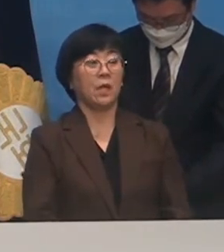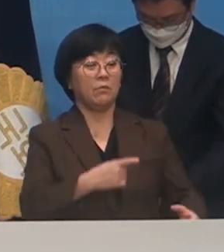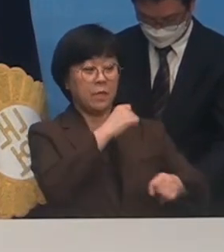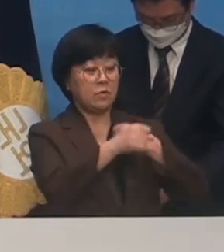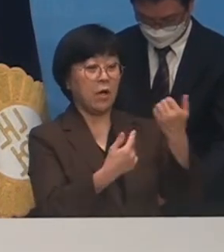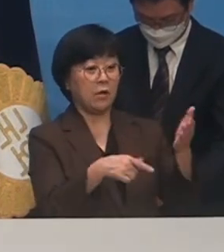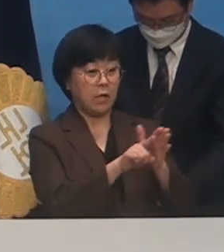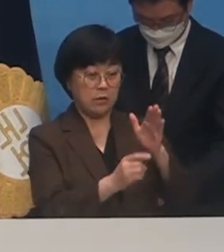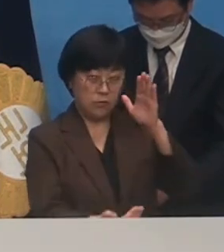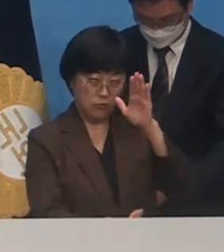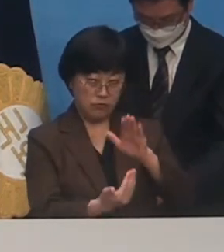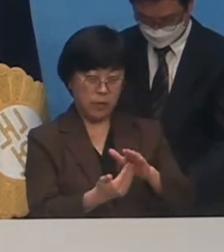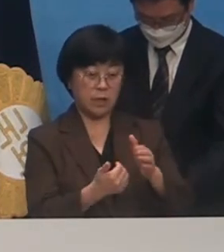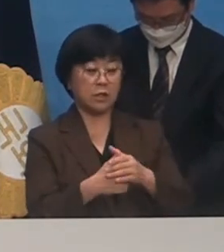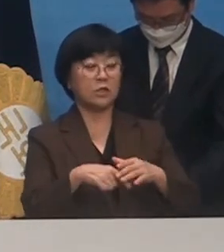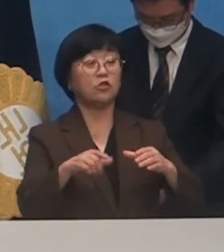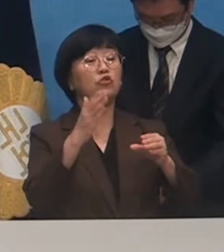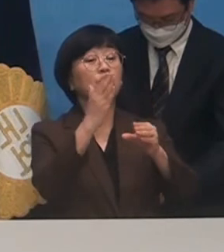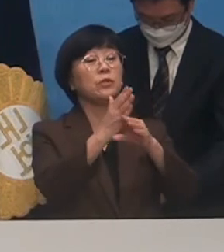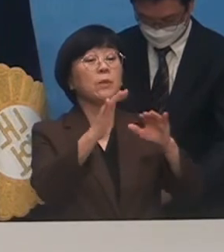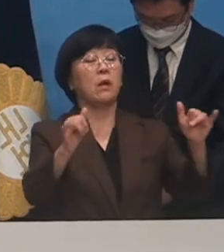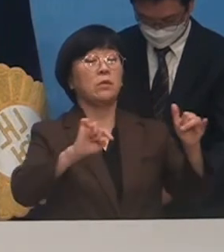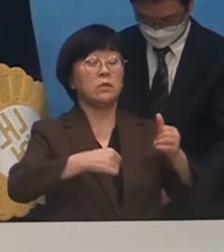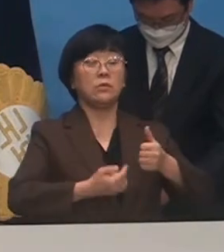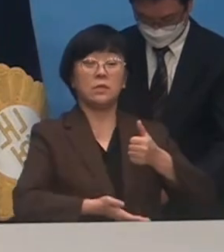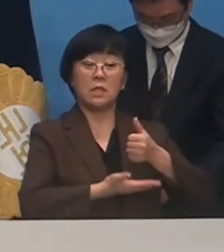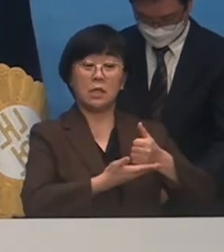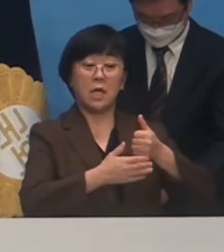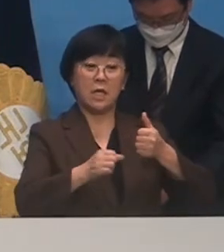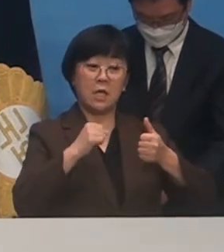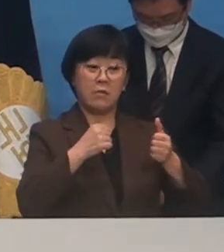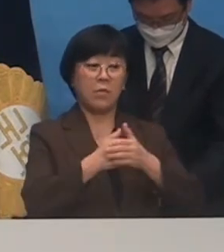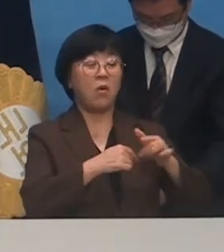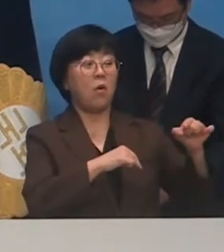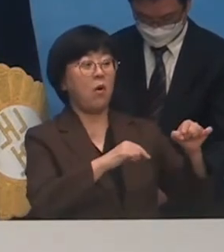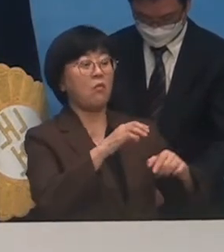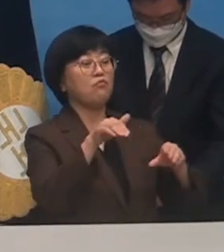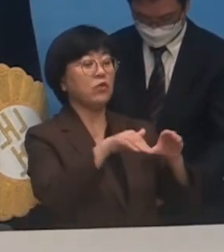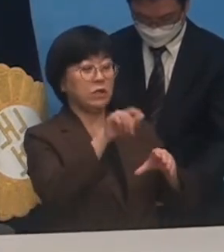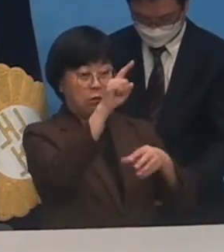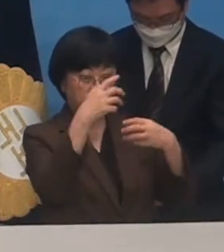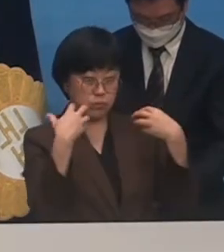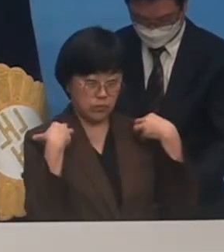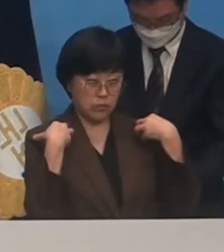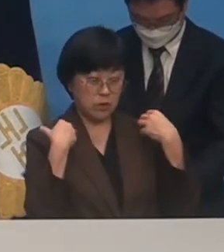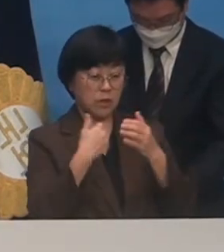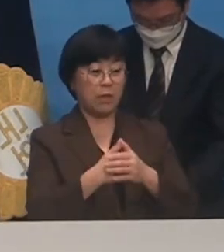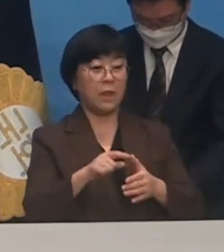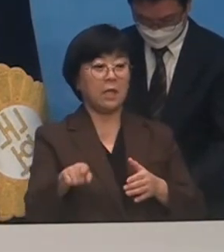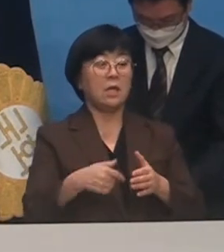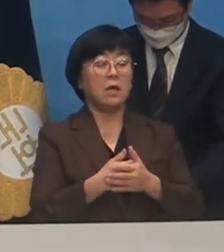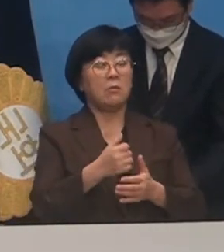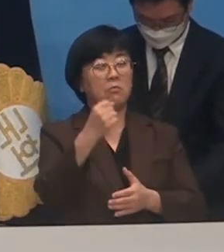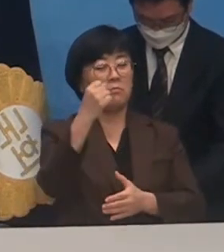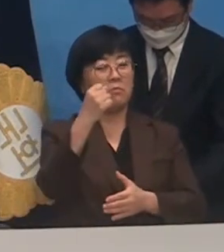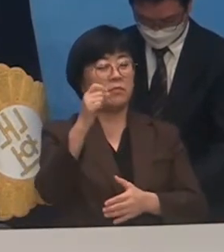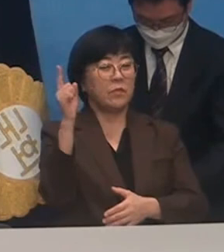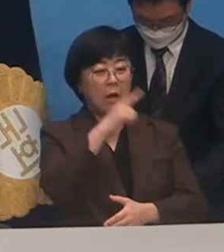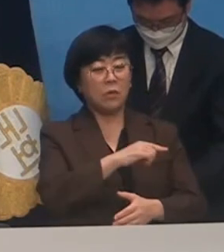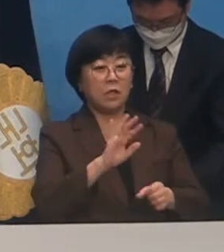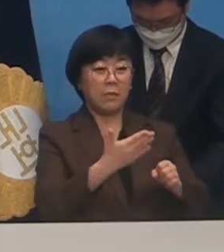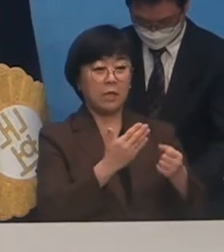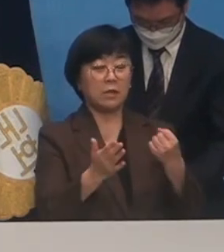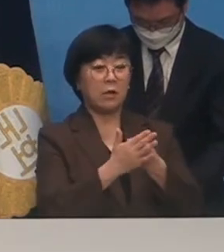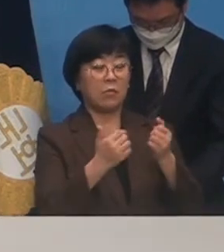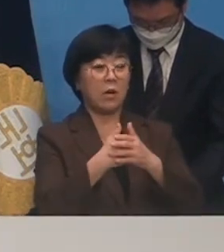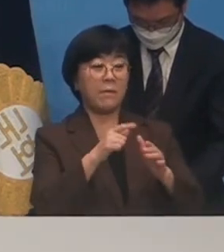민주화를 이뤄낸 나라, 그 주역들이라고 자화자찬하는 세력들이 집권한 문재인 정권, 적폐를 청산하겠다고 떠든